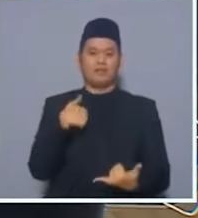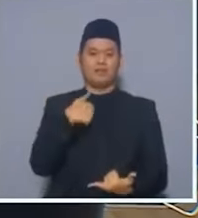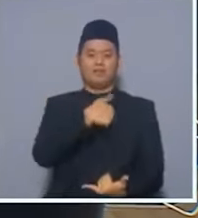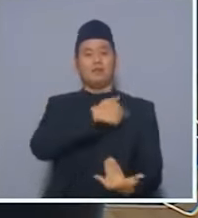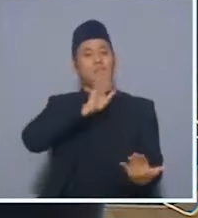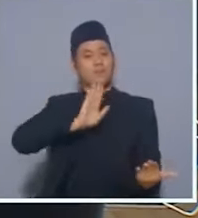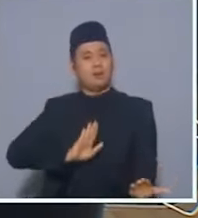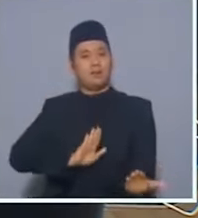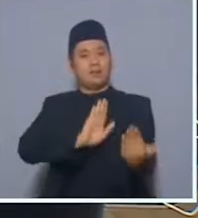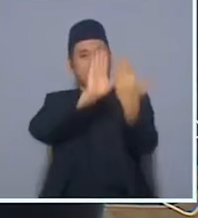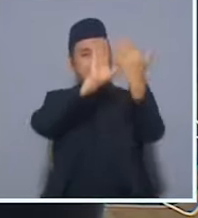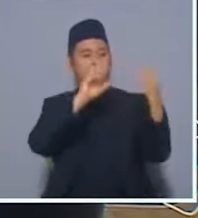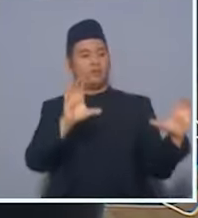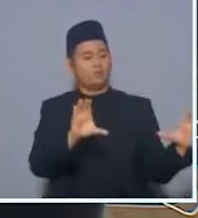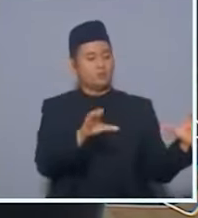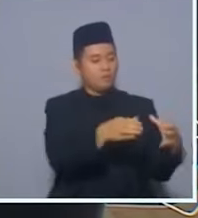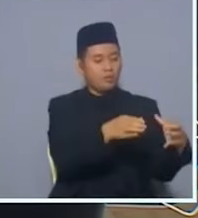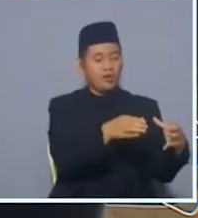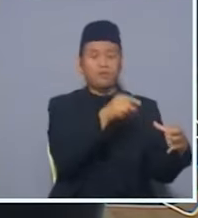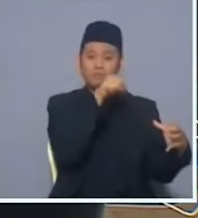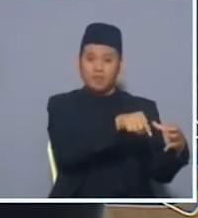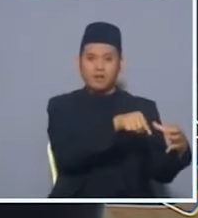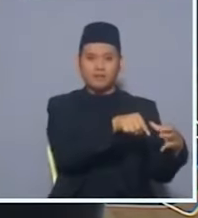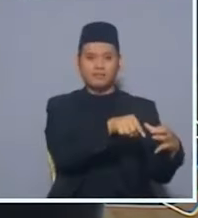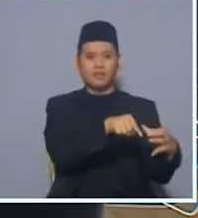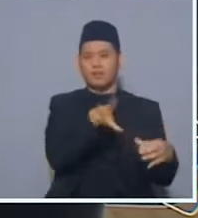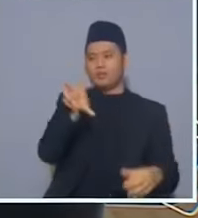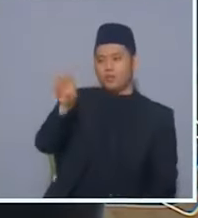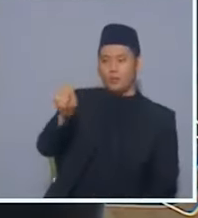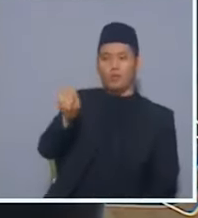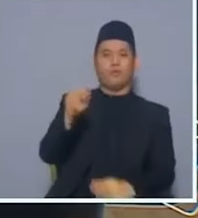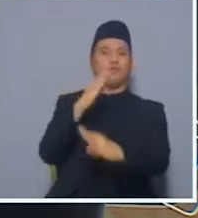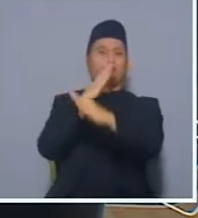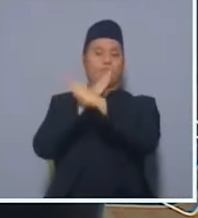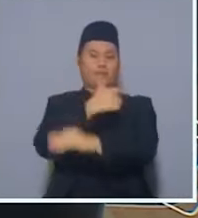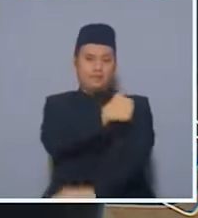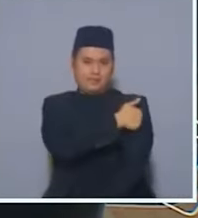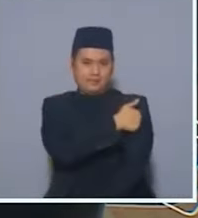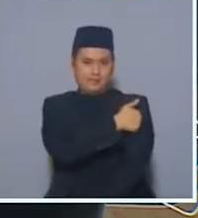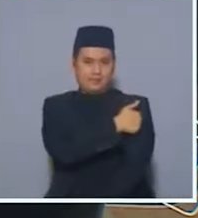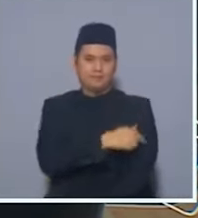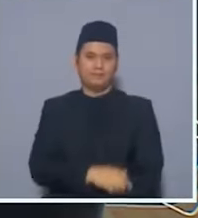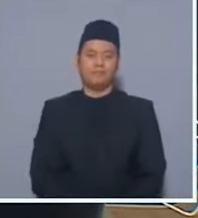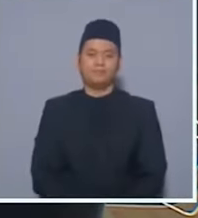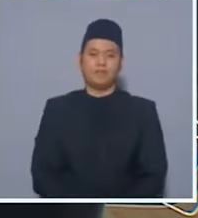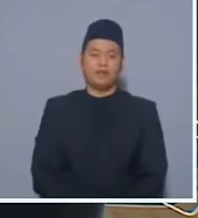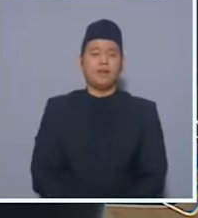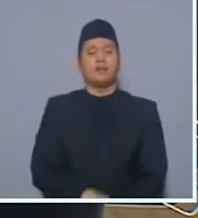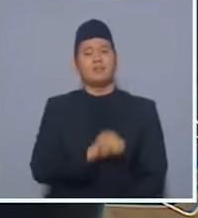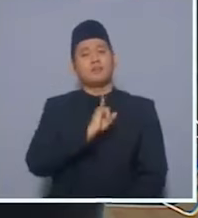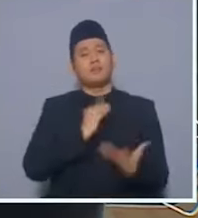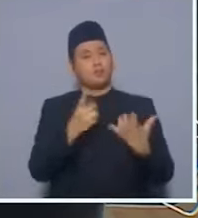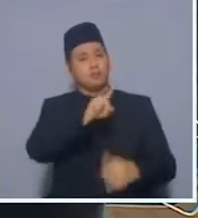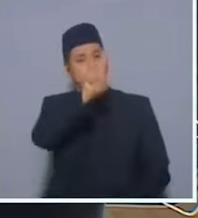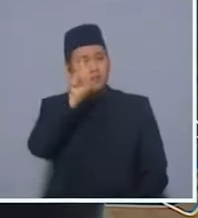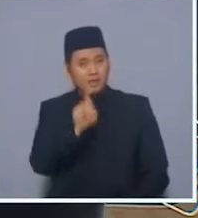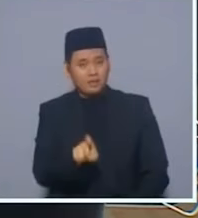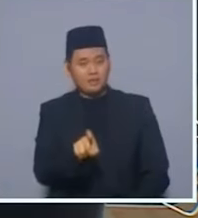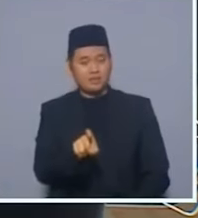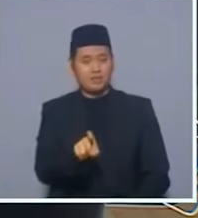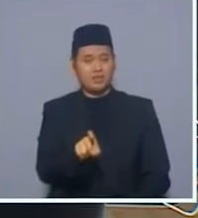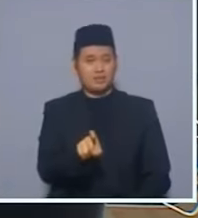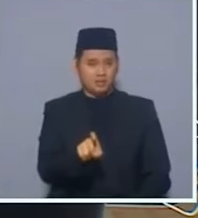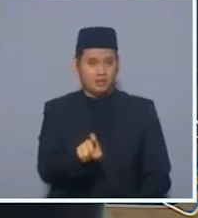isu kumpulan anti vaksin ini. Jadi saya nak pergi kepada bro Firdaus Wong, ya. Bila berdepan dengan kumpulan anti vaksin